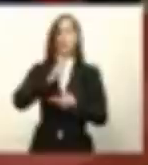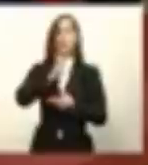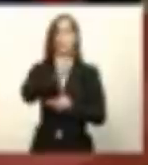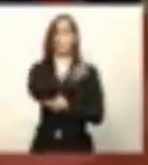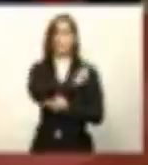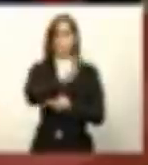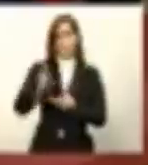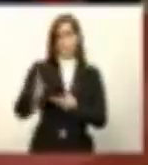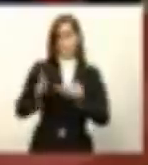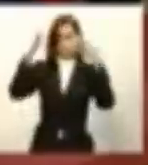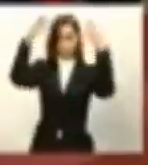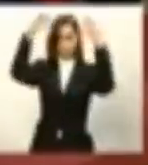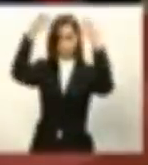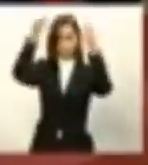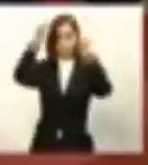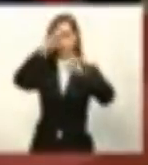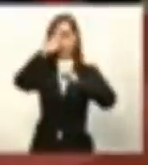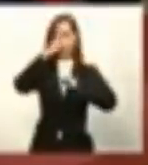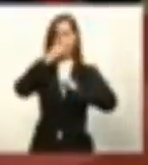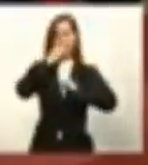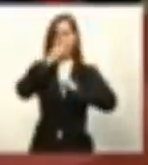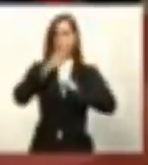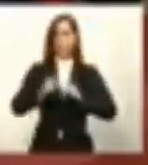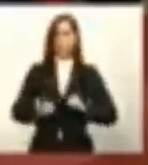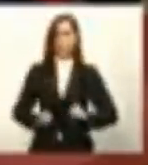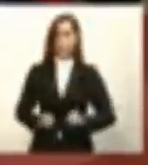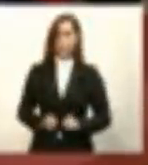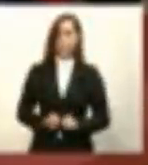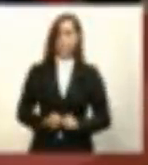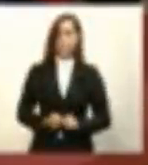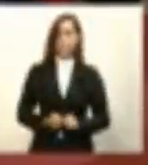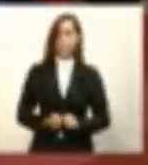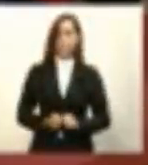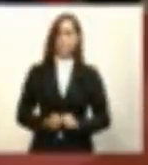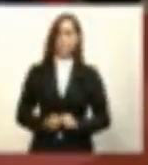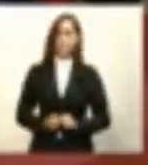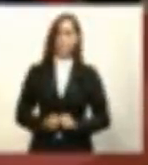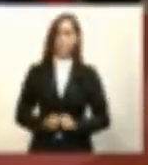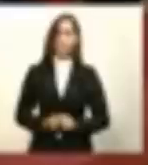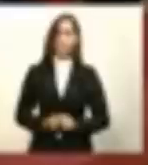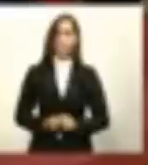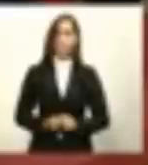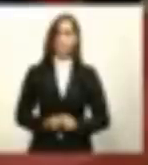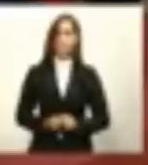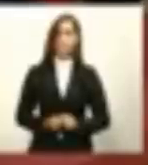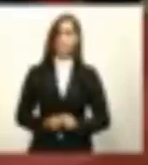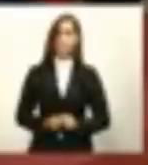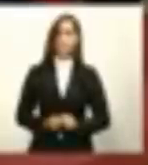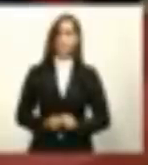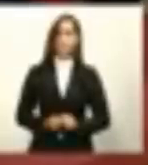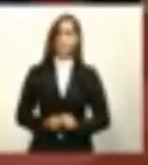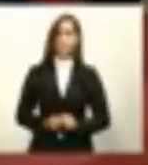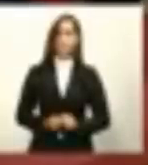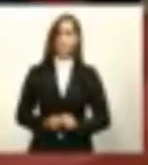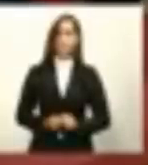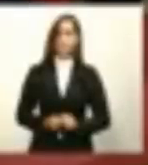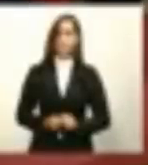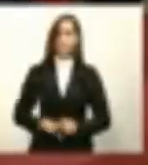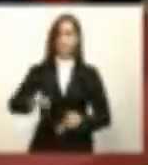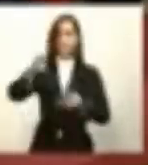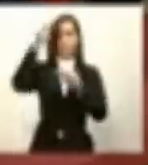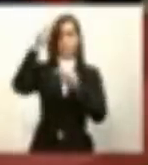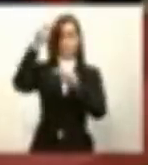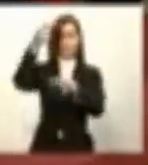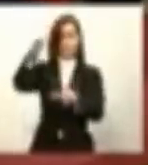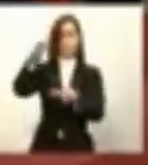mettent ensemble pour capable collaborer pour capable sécuriser et frontière. L'autre point qui gagne encore